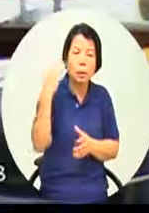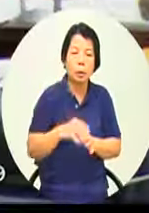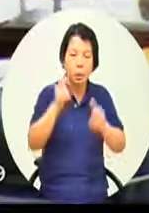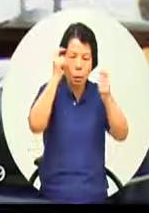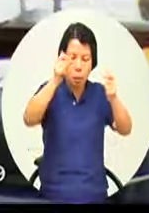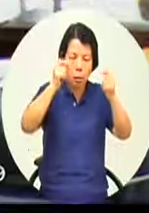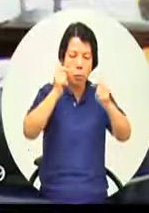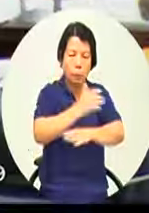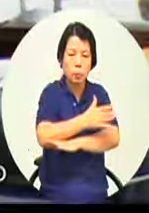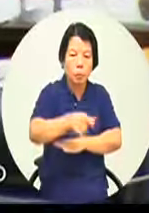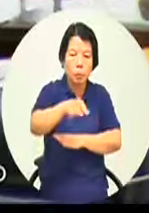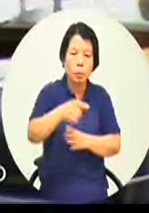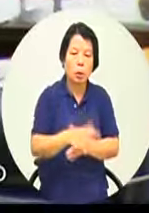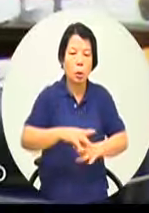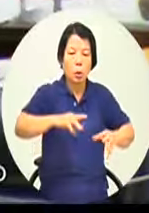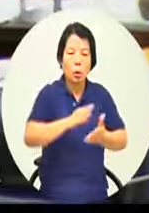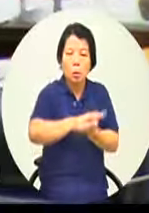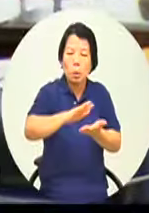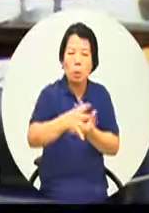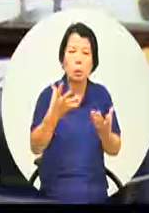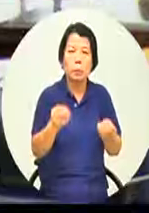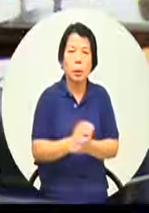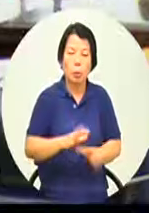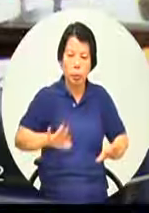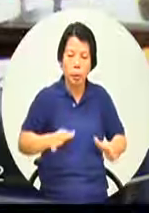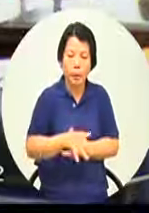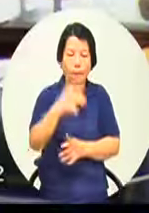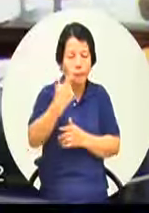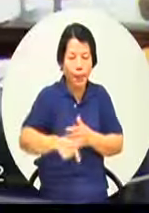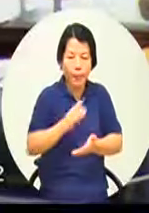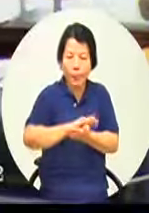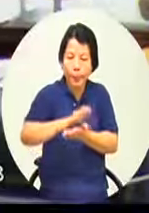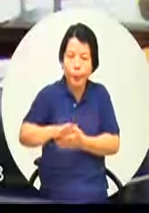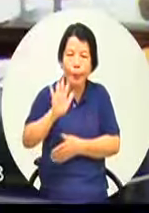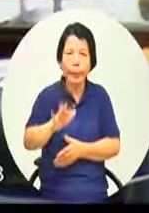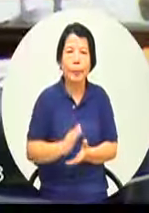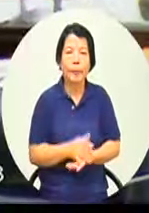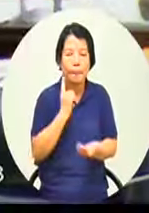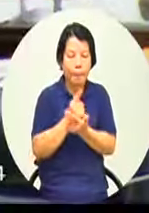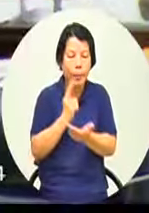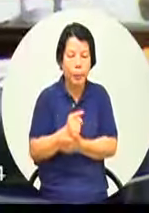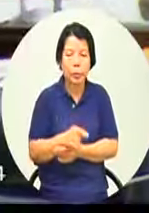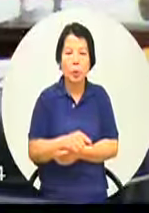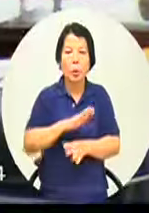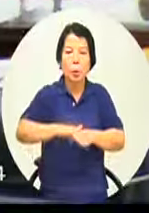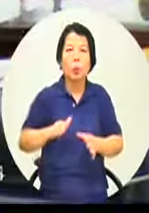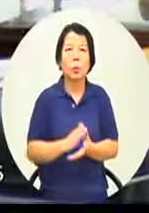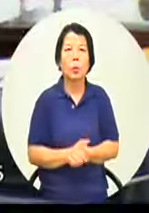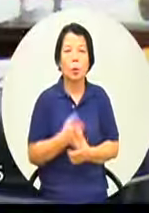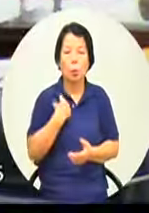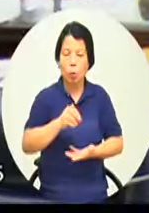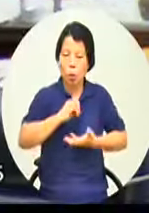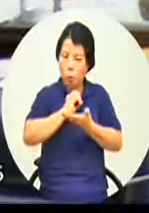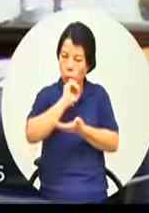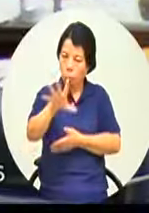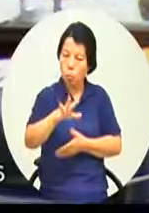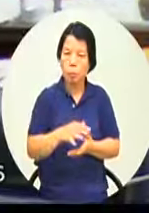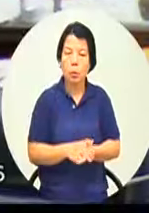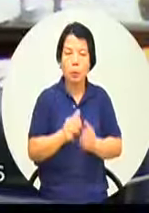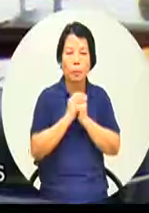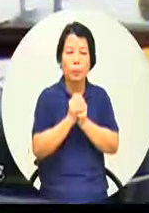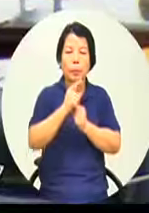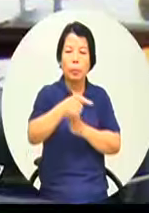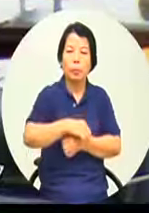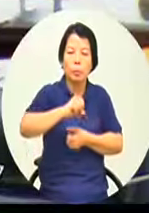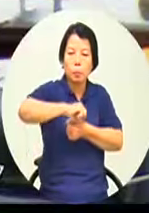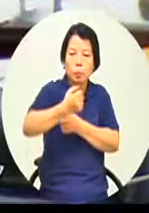县的时阵拢无解决的哦，咱一一来解决啦吼。每一次我都会讲，每一次我都要提醒你们，拜托你们加